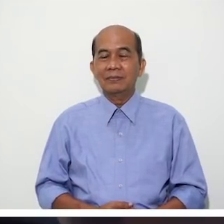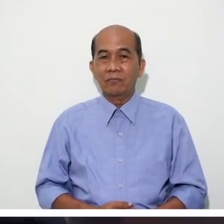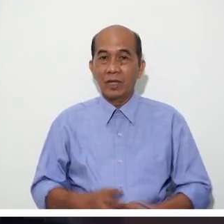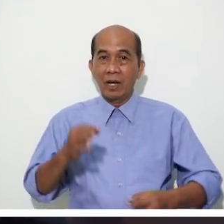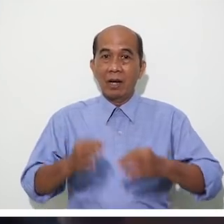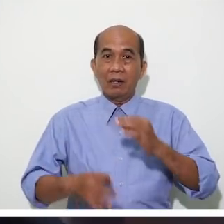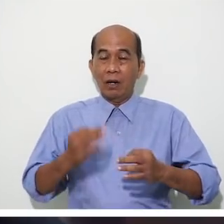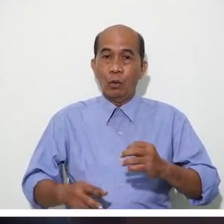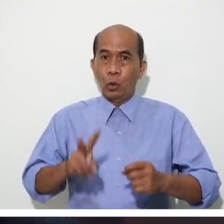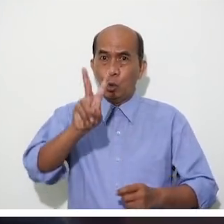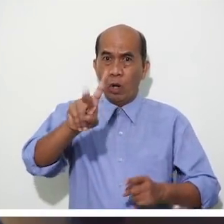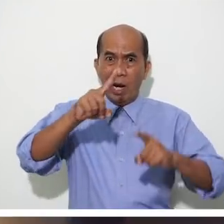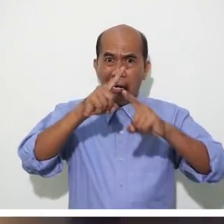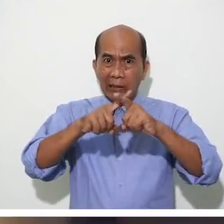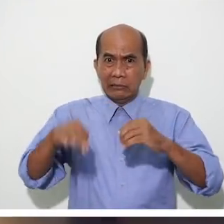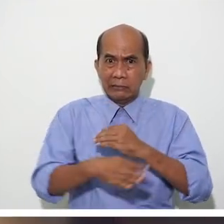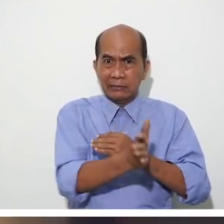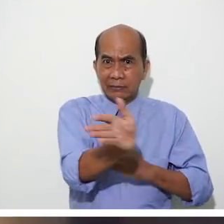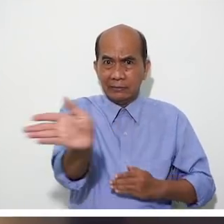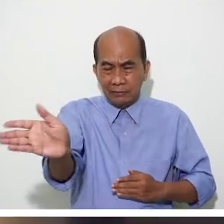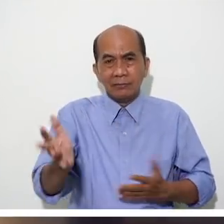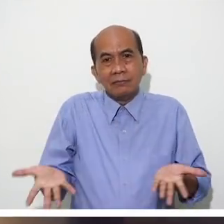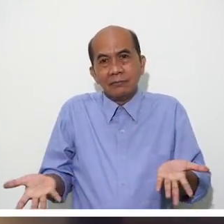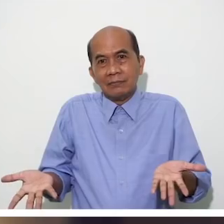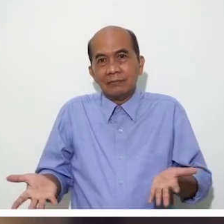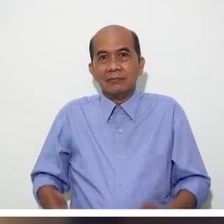Kalau sampai dua kali dia mengkhianatimu,